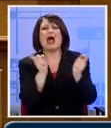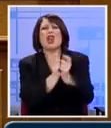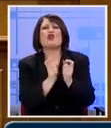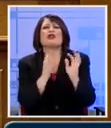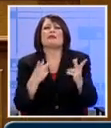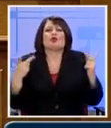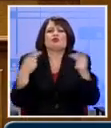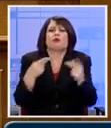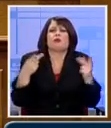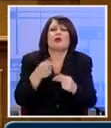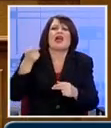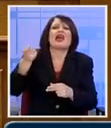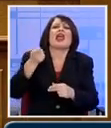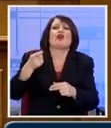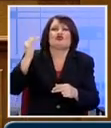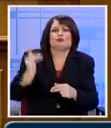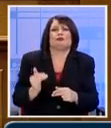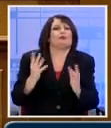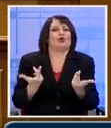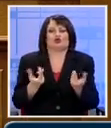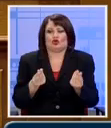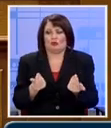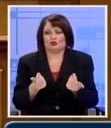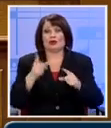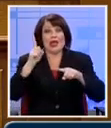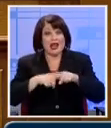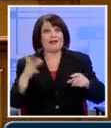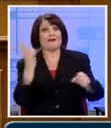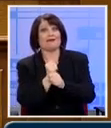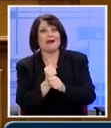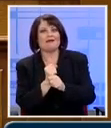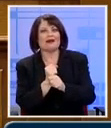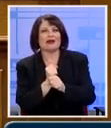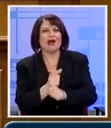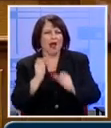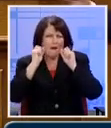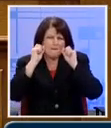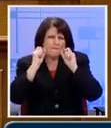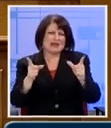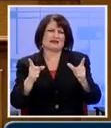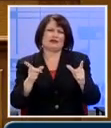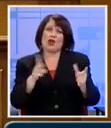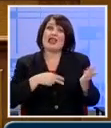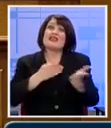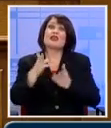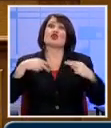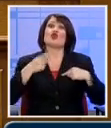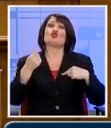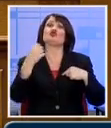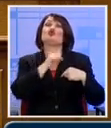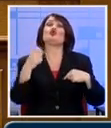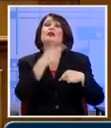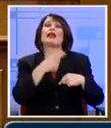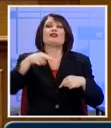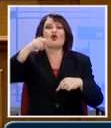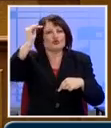πώς θα κουρέψετε το χρέος, μας λέγατε πριν. Η Ελλάδα έχει ήδη πετύχει την πιο θεαματική, και έχει δίκιο ο Στουρνάρας, μείωση τόκων